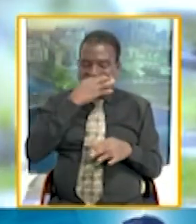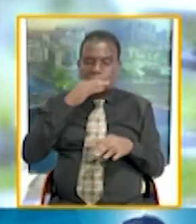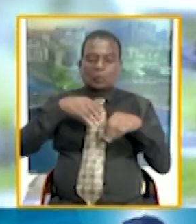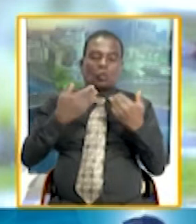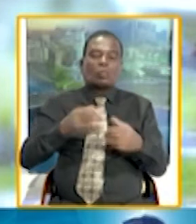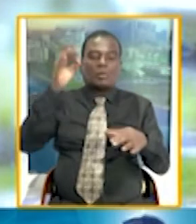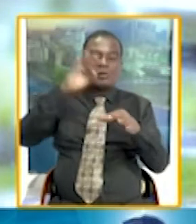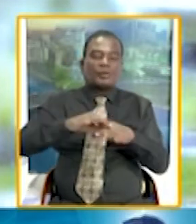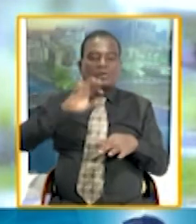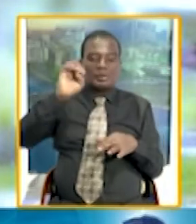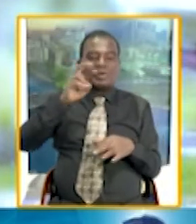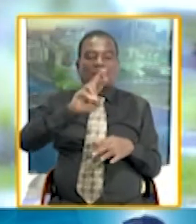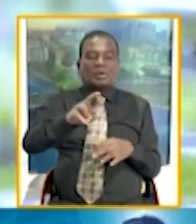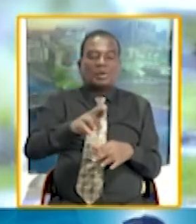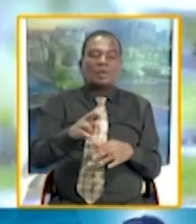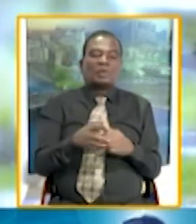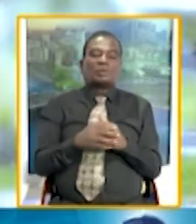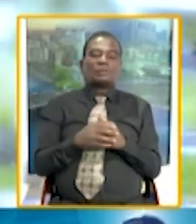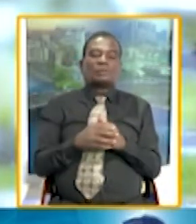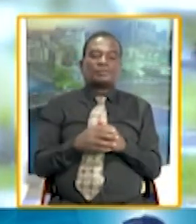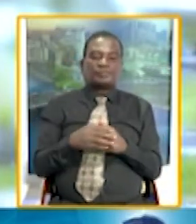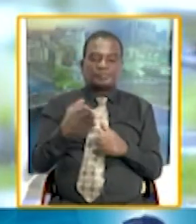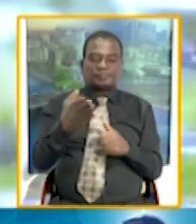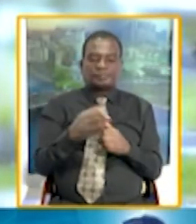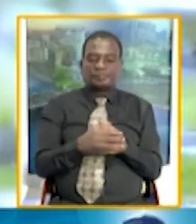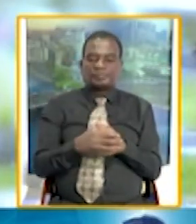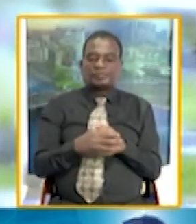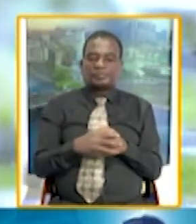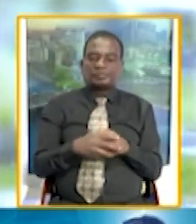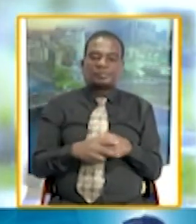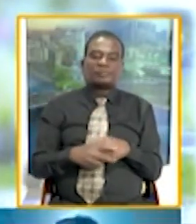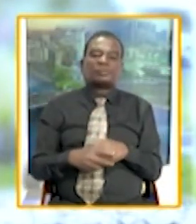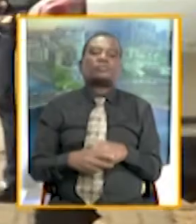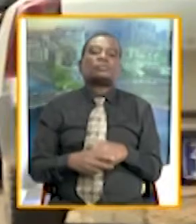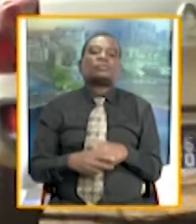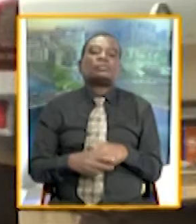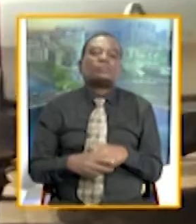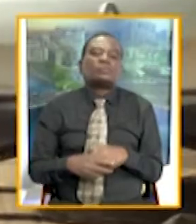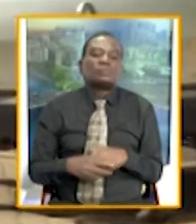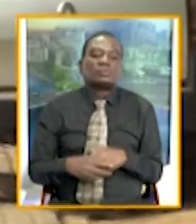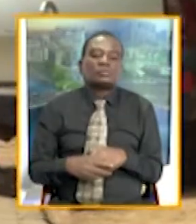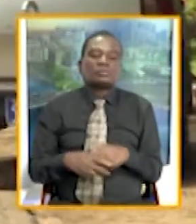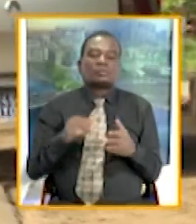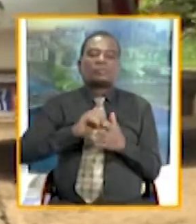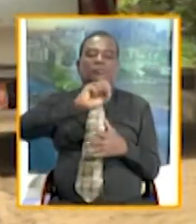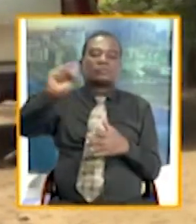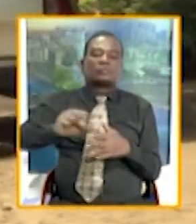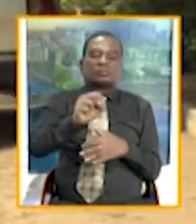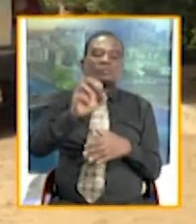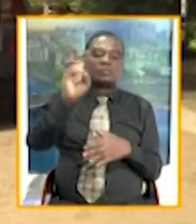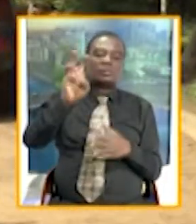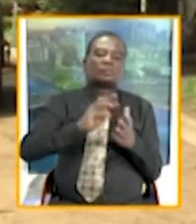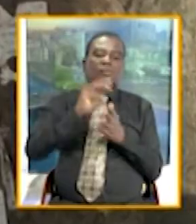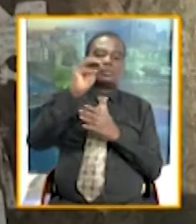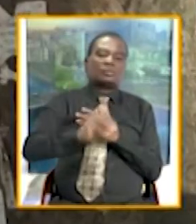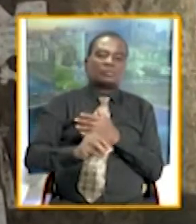du vote, c'est un reportage de Laure Goretti, commenté par Alexis Ouedraogo. Ce samedi 6 mars, c'est